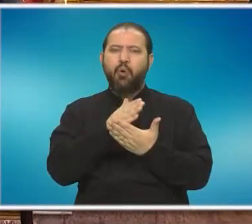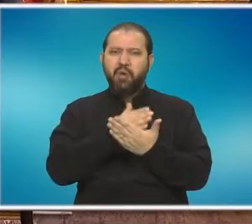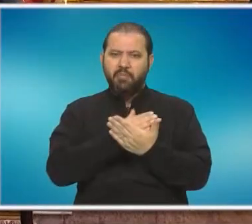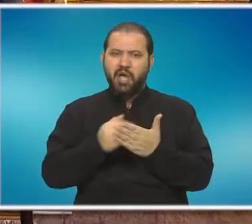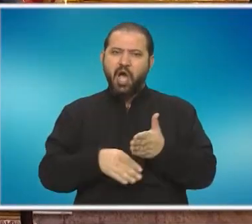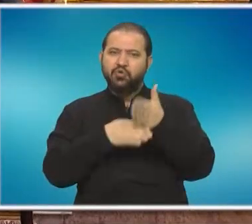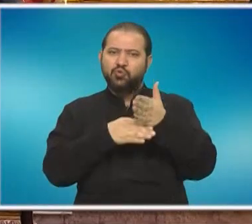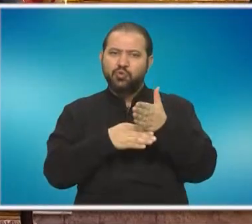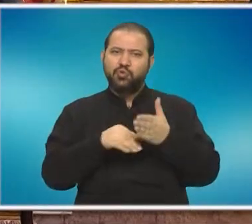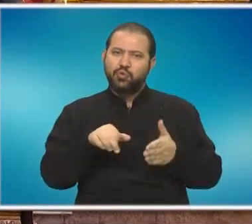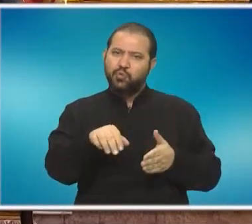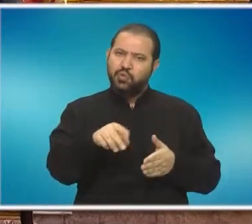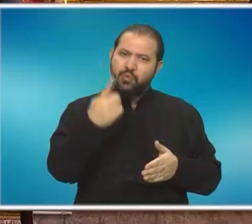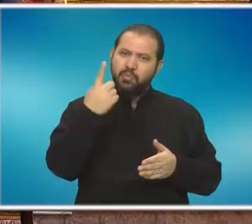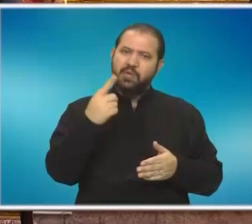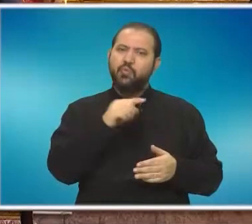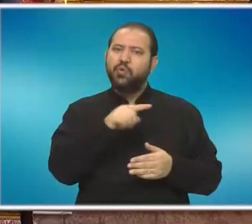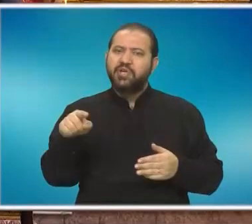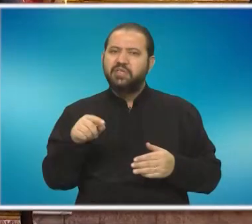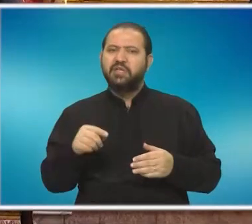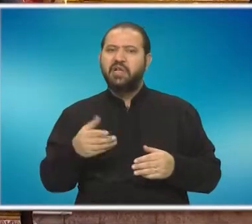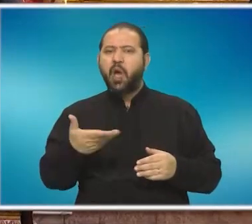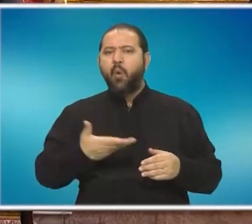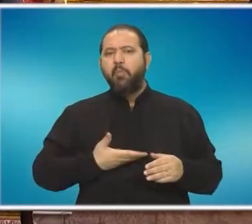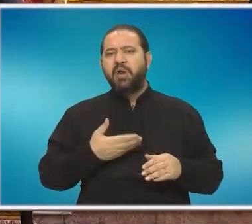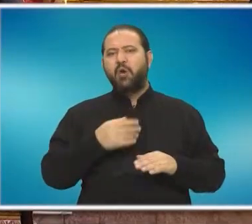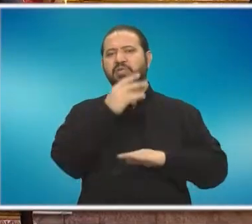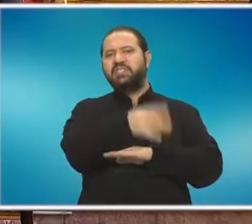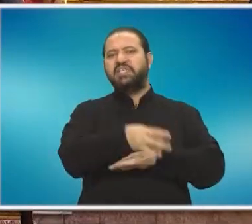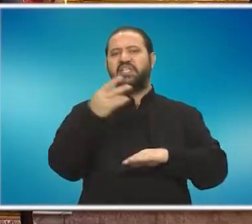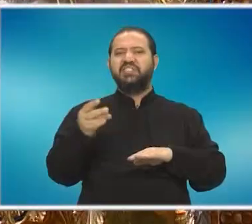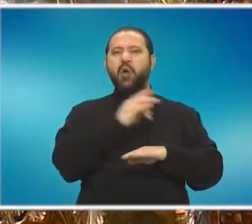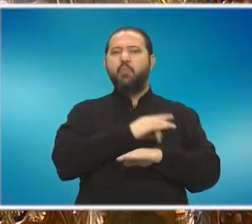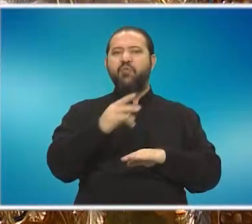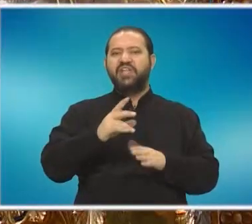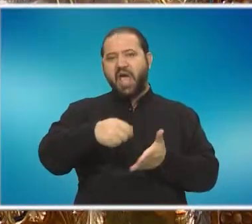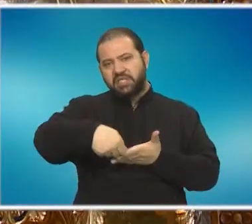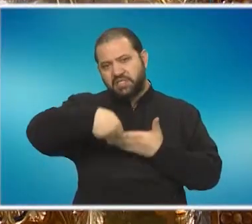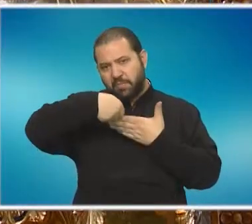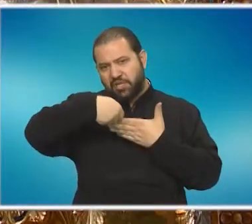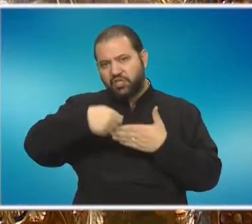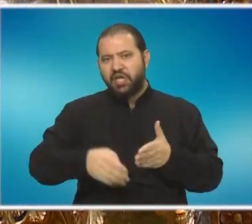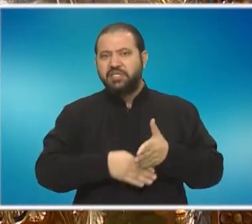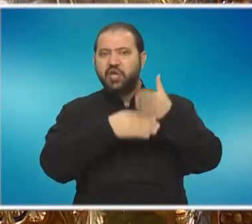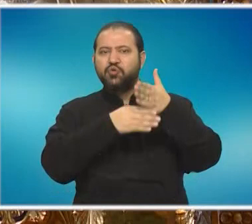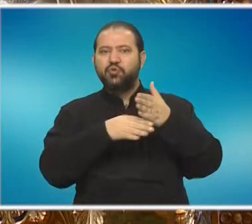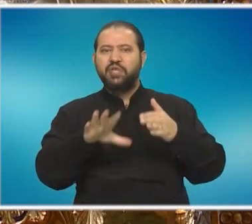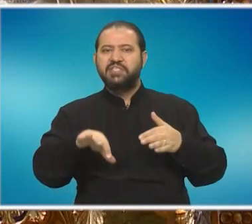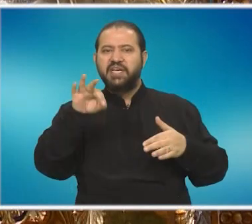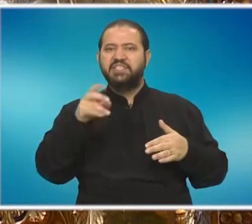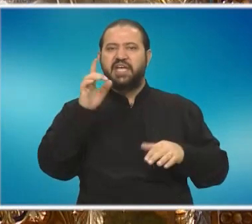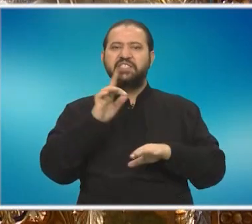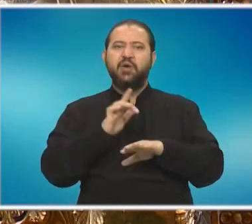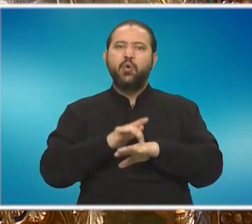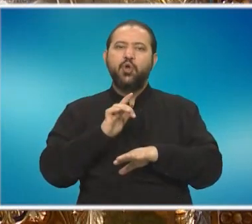ducându-l în primul rând la un duhovnic să se spovedească, să se împărtășească, iar mai apoi ajutându-l să